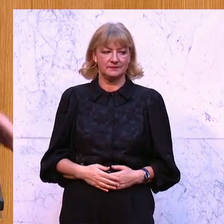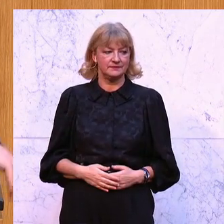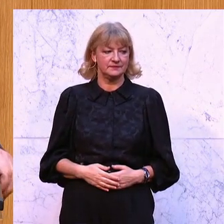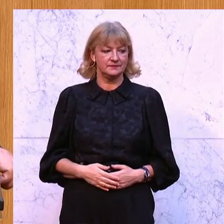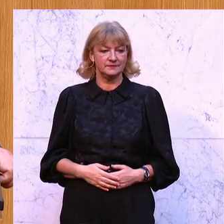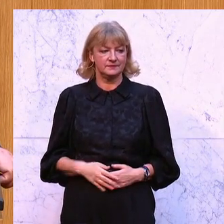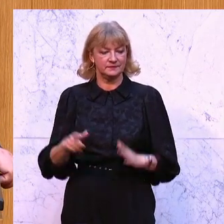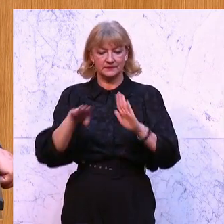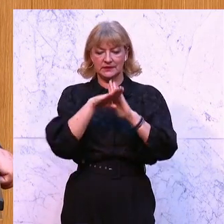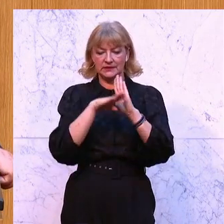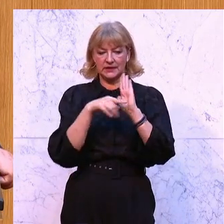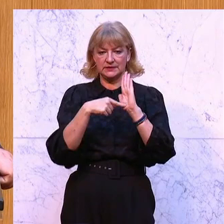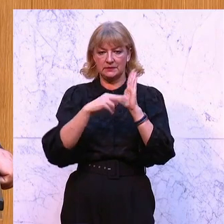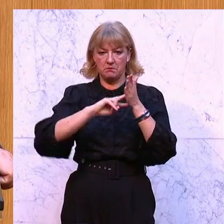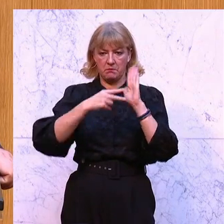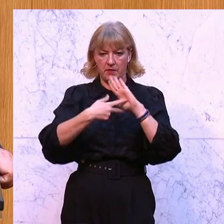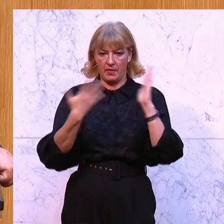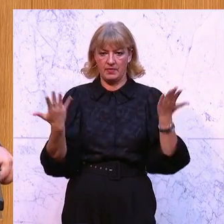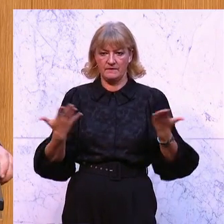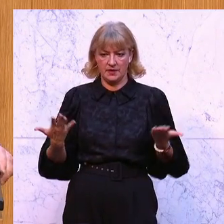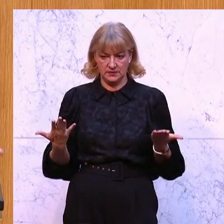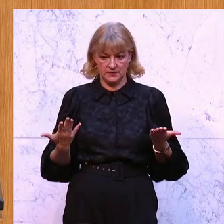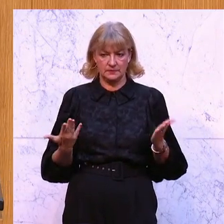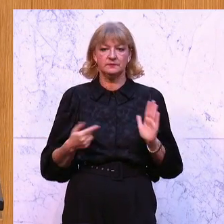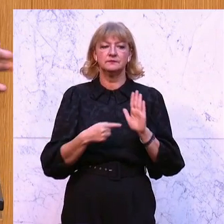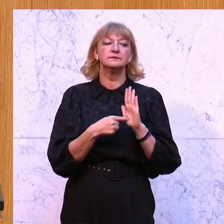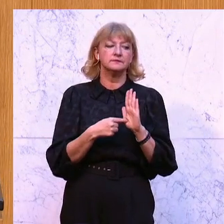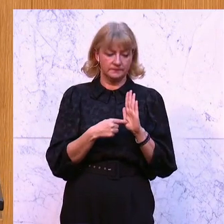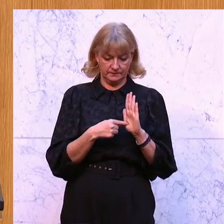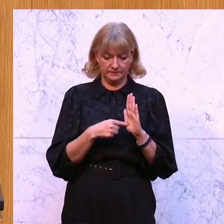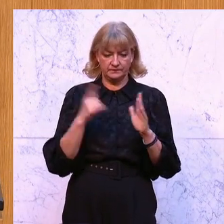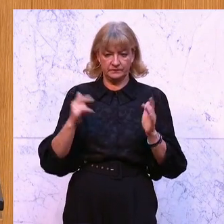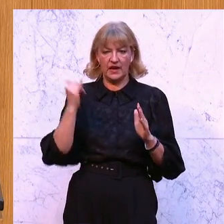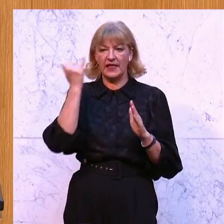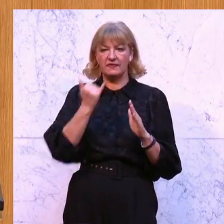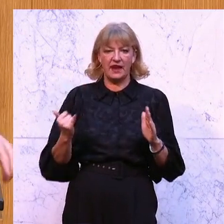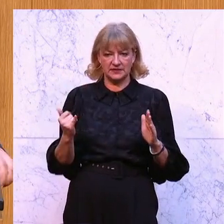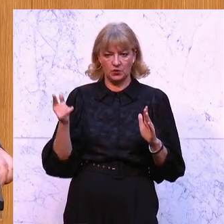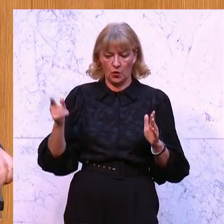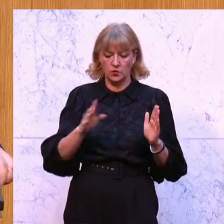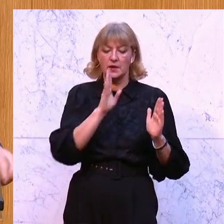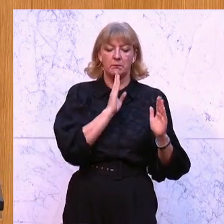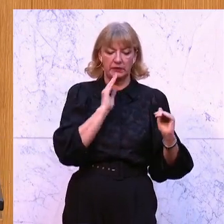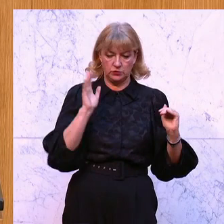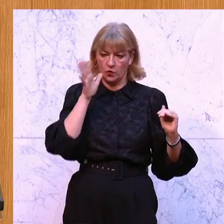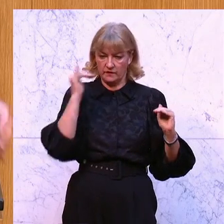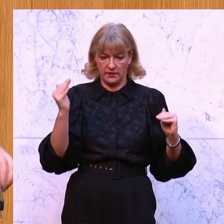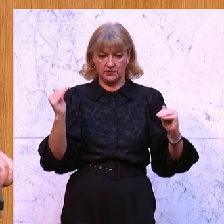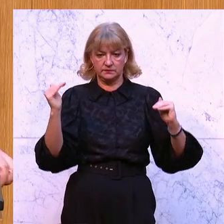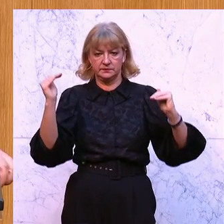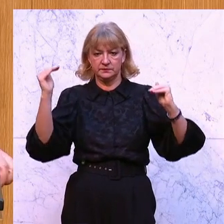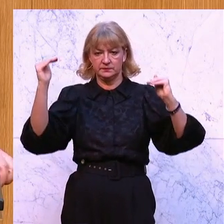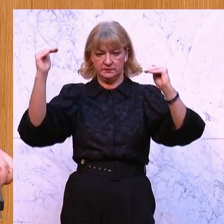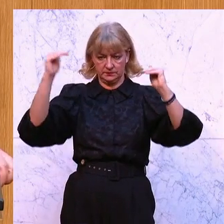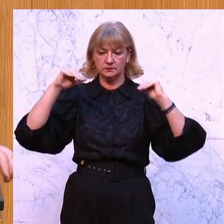Gesetz sieht vor und das Gesetz legt auch fest, dass entlang der Inflationsrate die Pensionen erhöht, wertgesichert